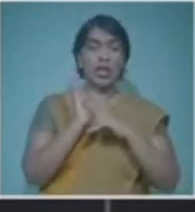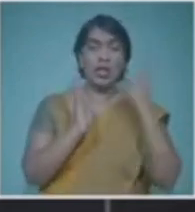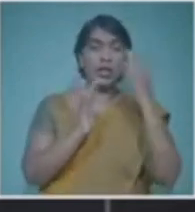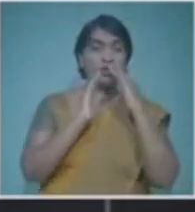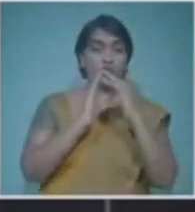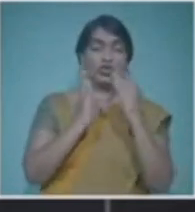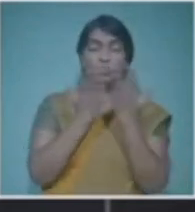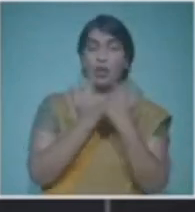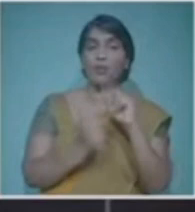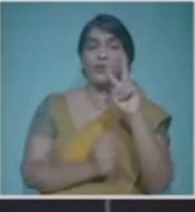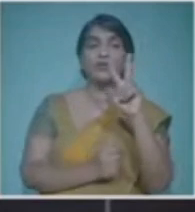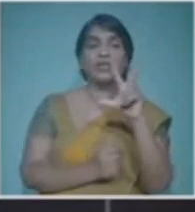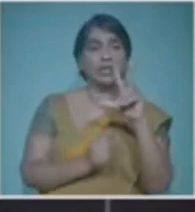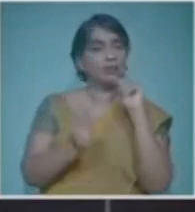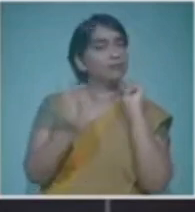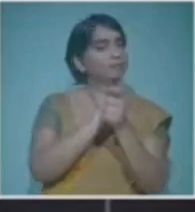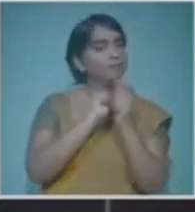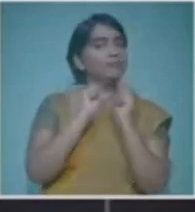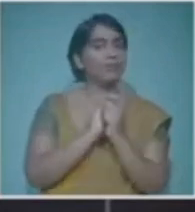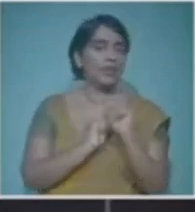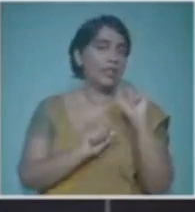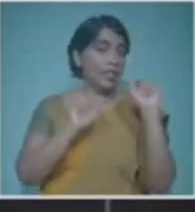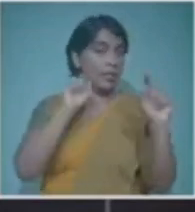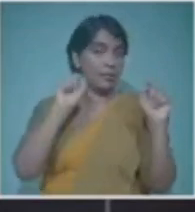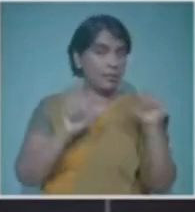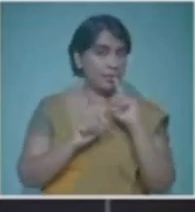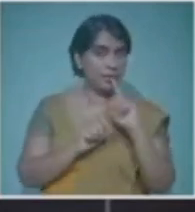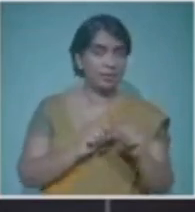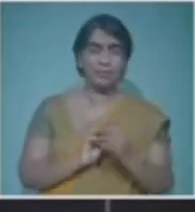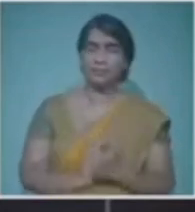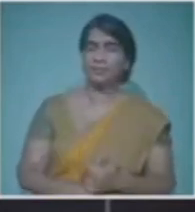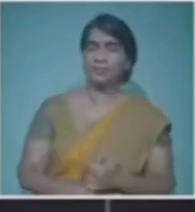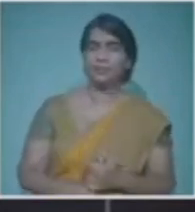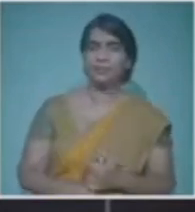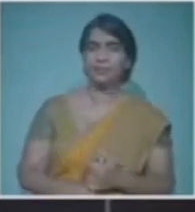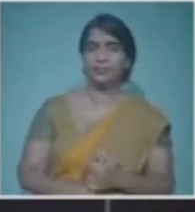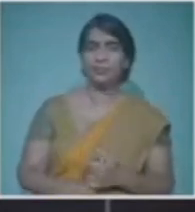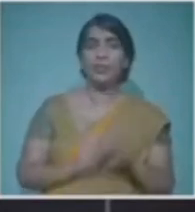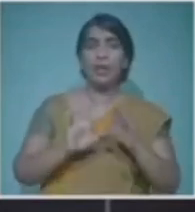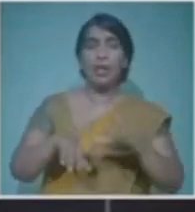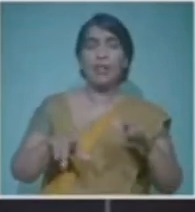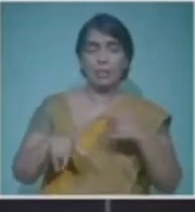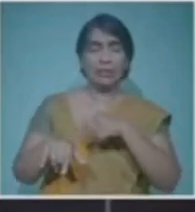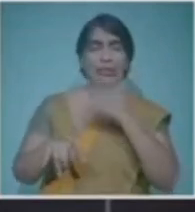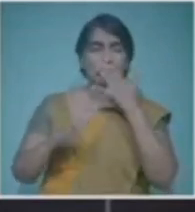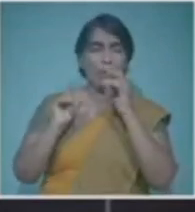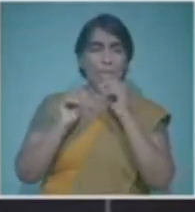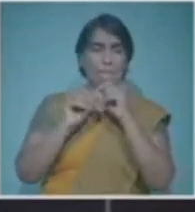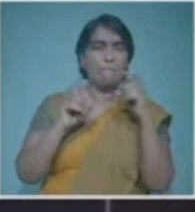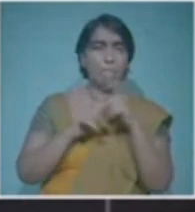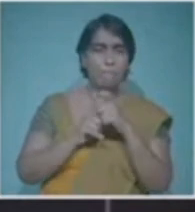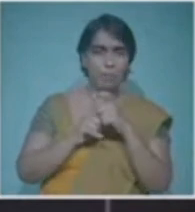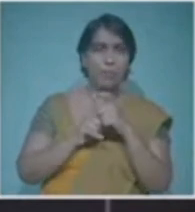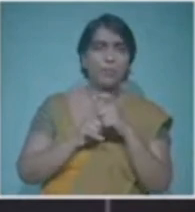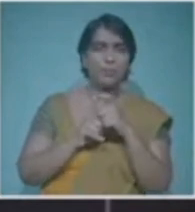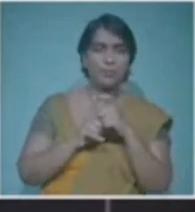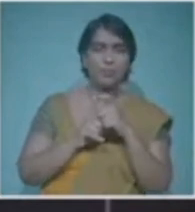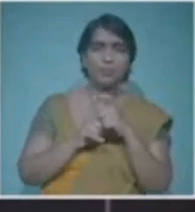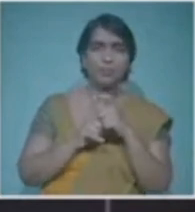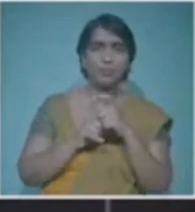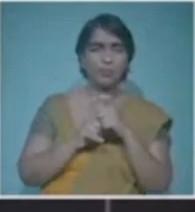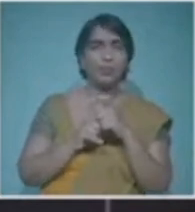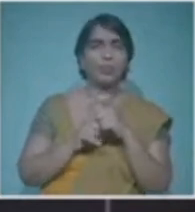බවට පරිවර්තනය කළා. මම නම් කියන්නේ වල්ලාපු තැන්. අද ශිෂ්‍ය සංඛ්‍යාව කීයද? හල්ද මුල්ලේ තියෙන්නේ.